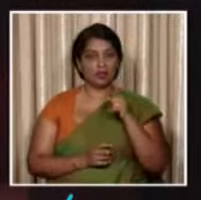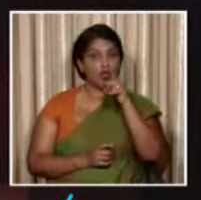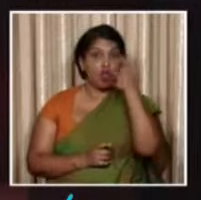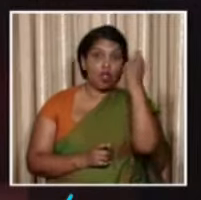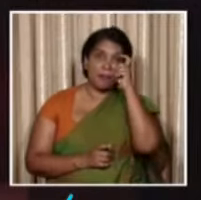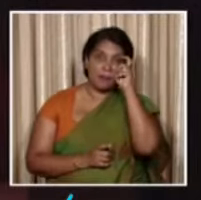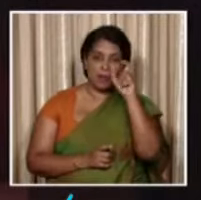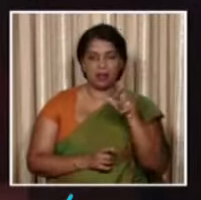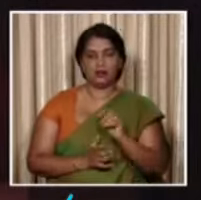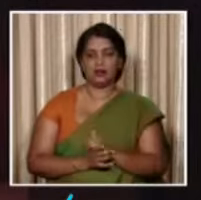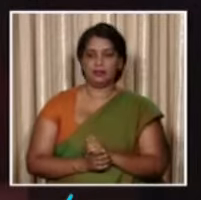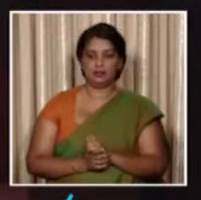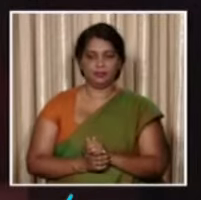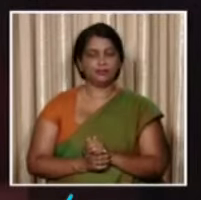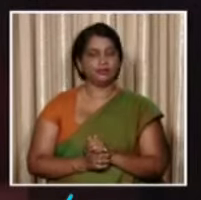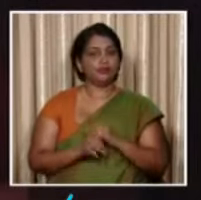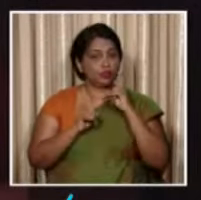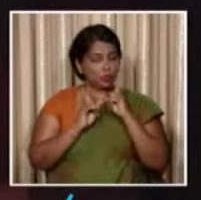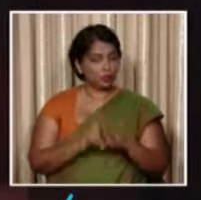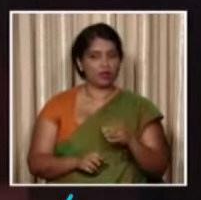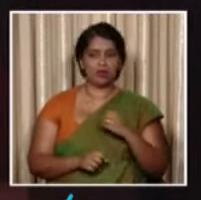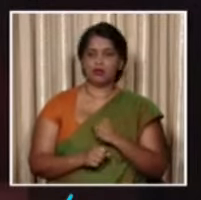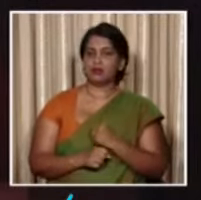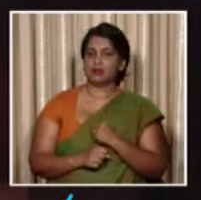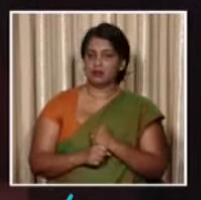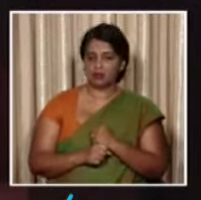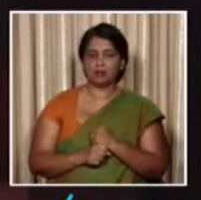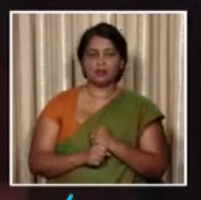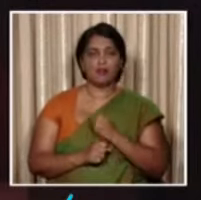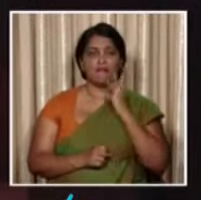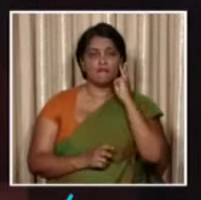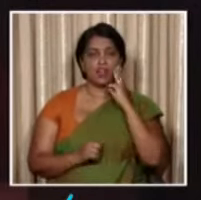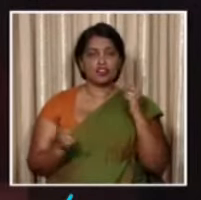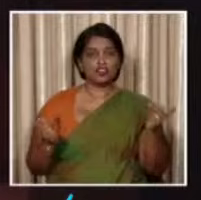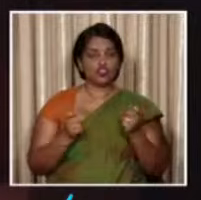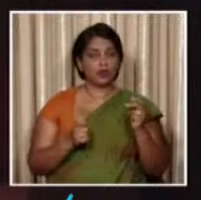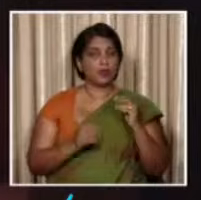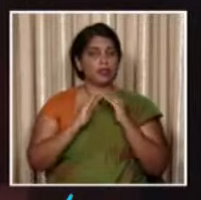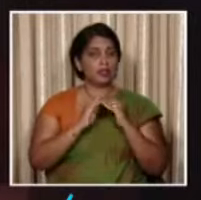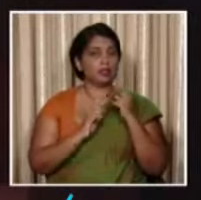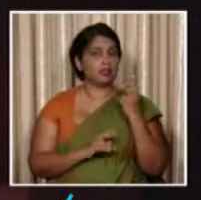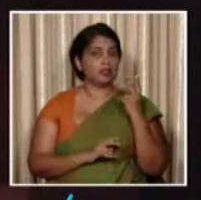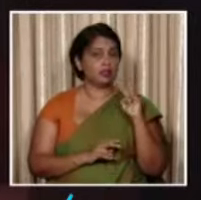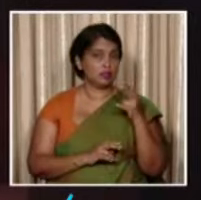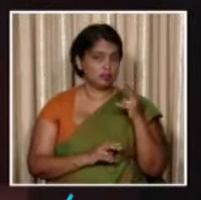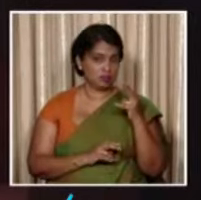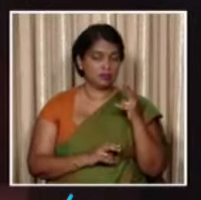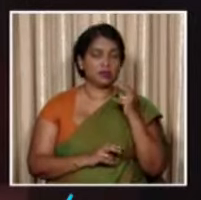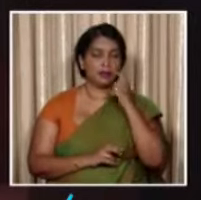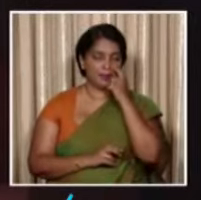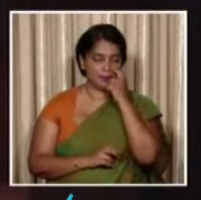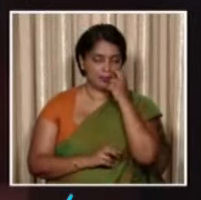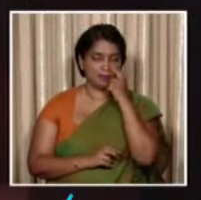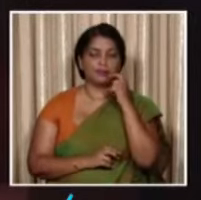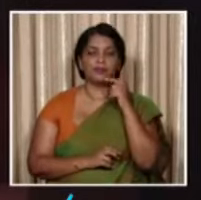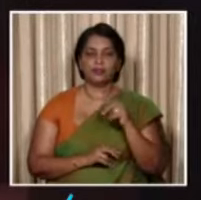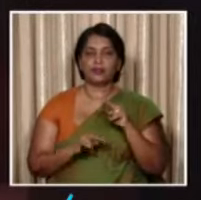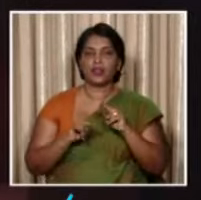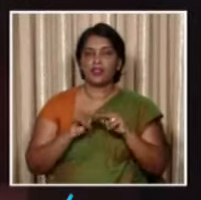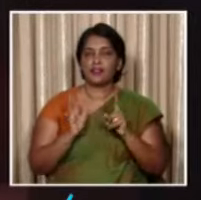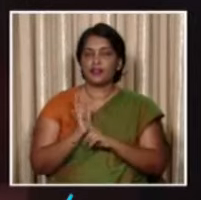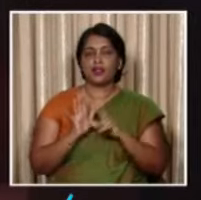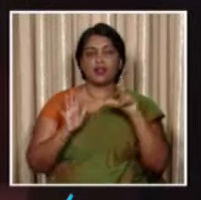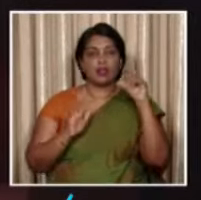හොයලා බලන්න කියලා. එහෙම රජයෙන් වයින් ෂොප්ස් 200ක් මත්පැන් සුරාසල් 200ක්